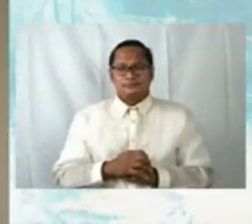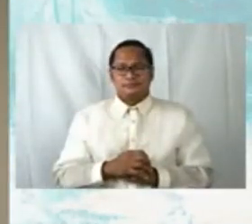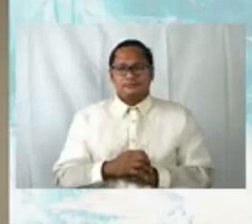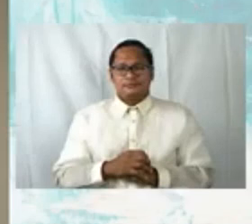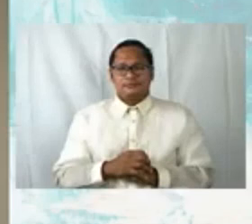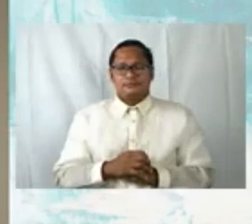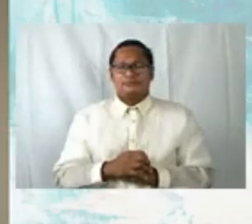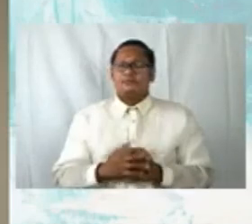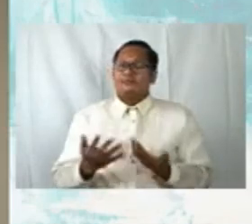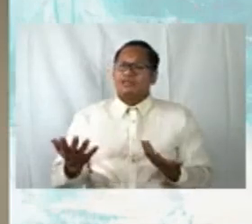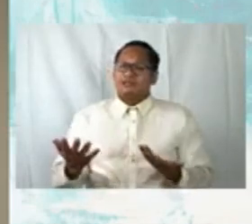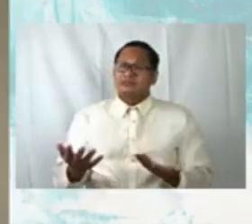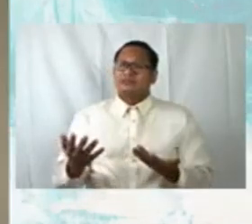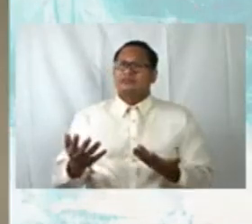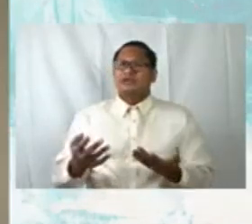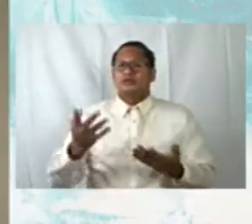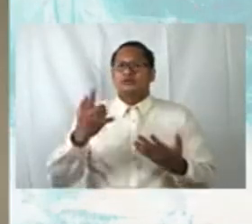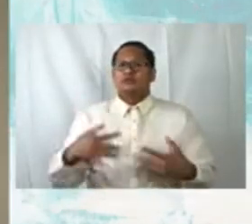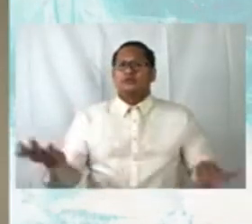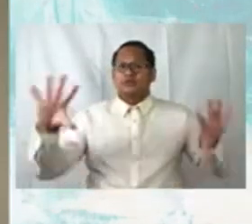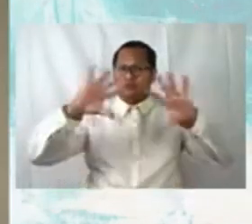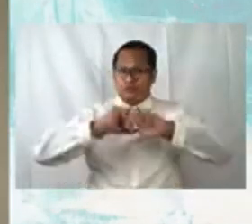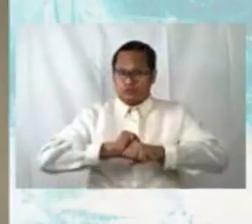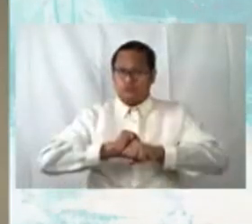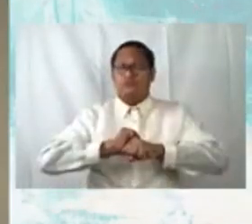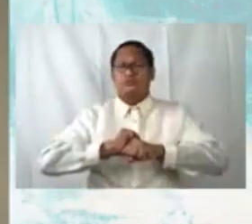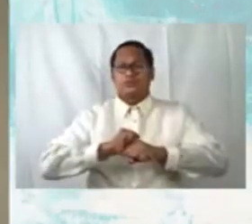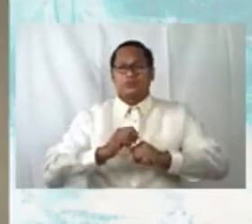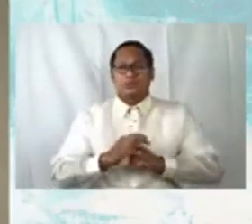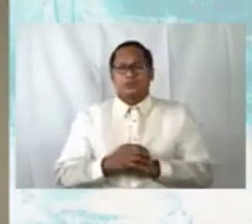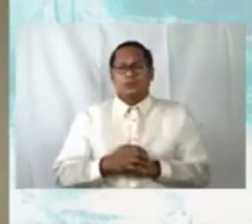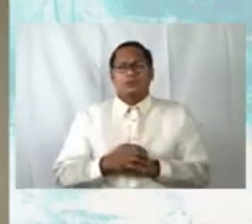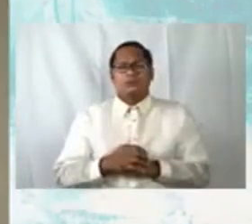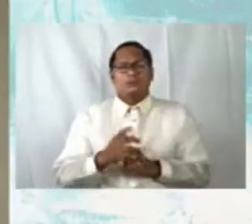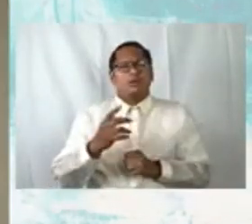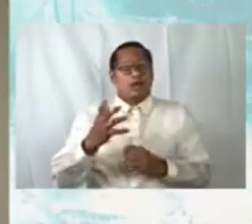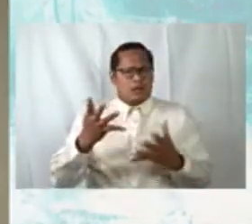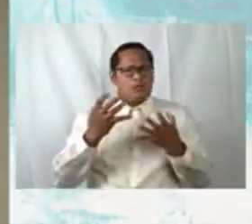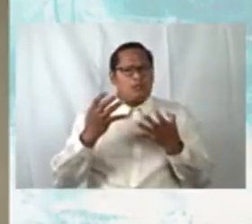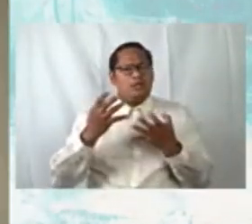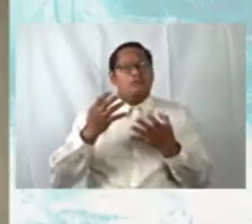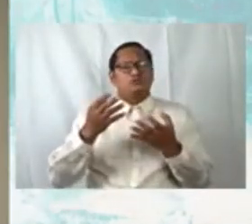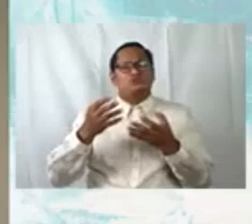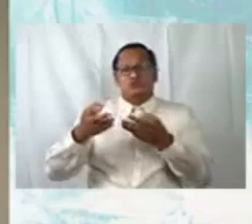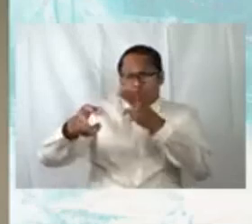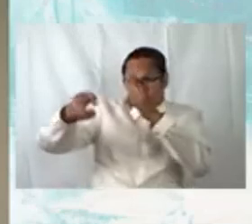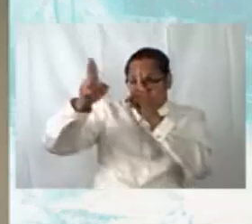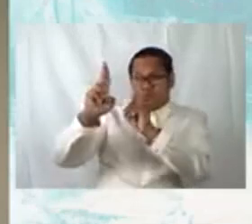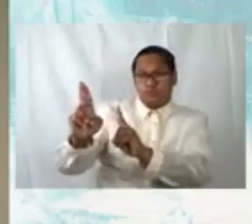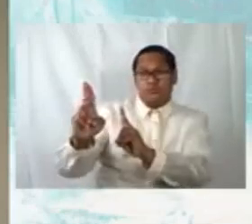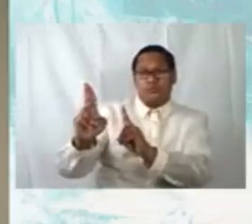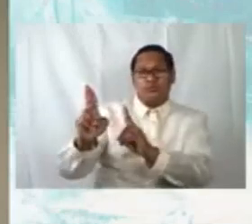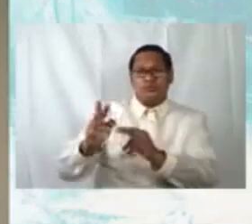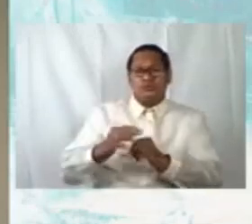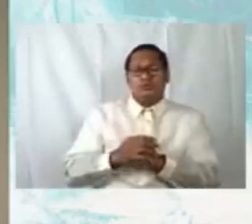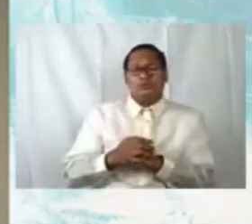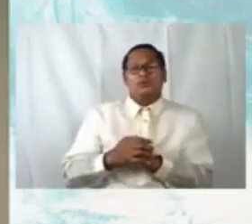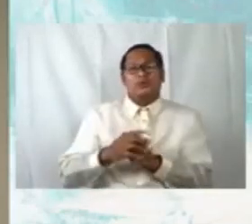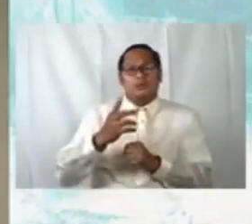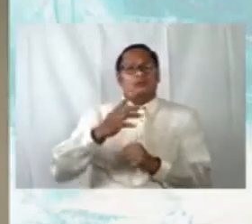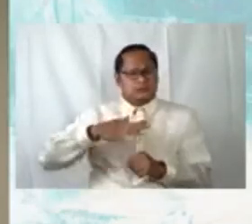Kaya nga po, bilang pangwakas, nais ko pong magbigay pugay sa ating